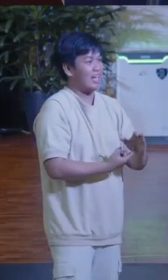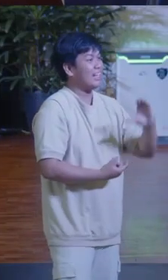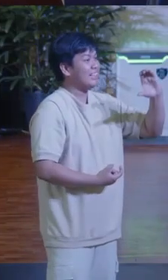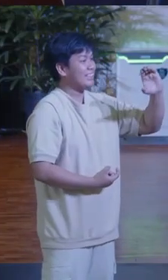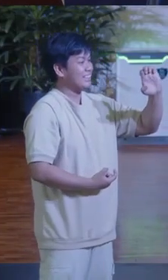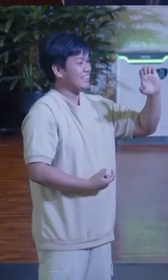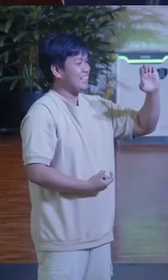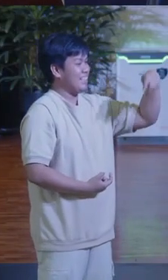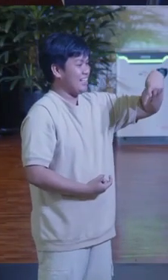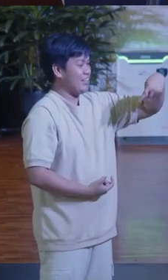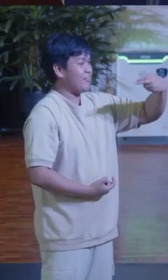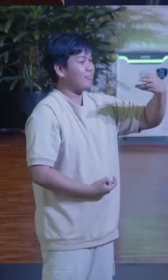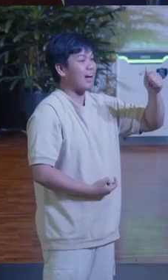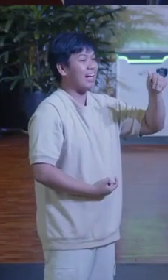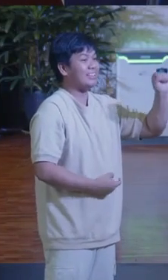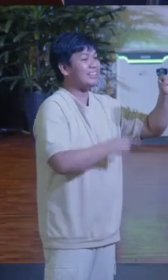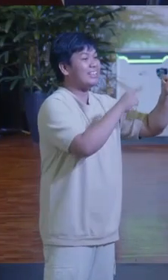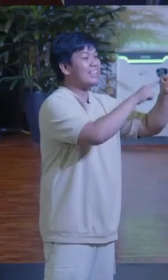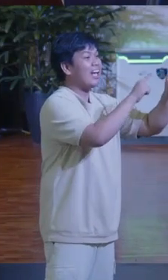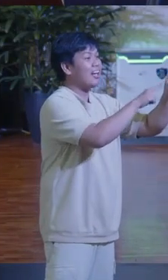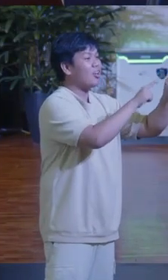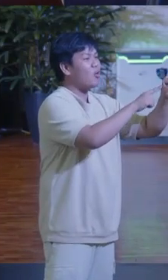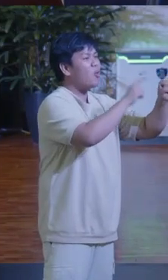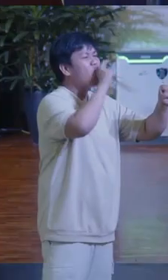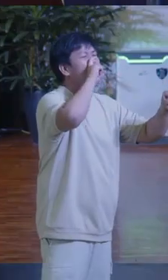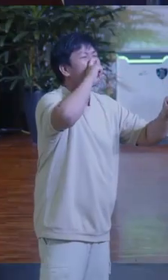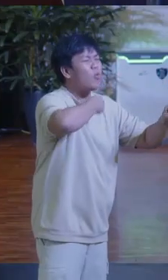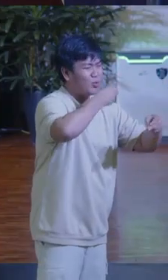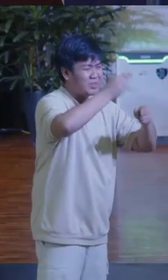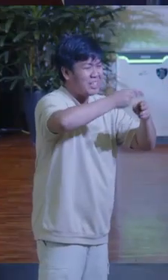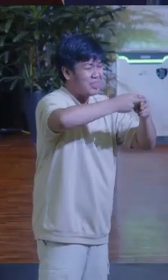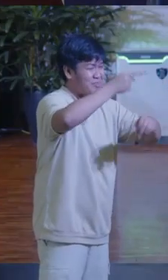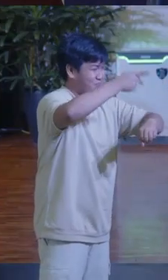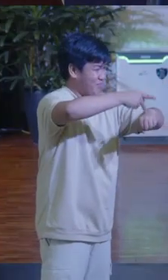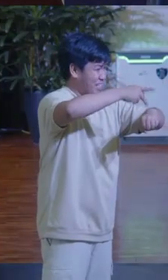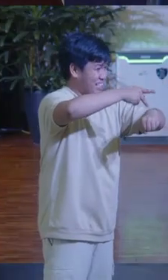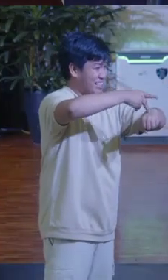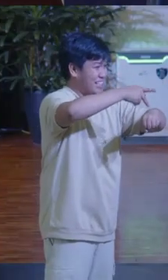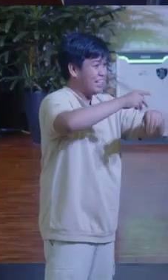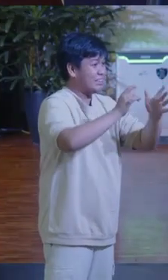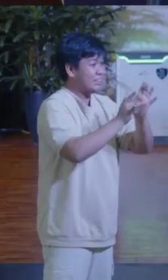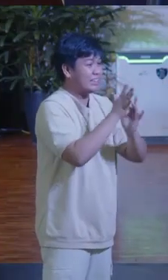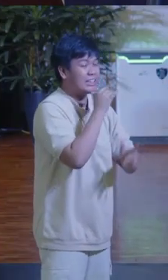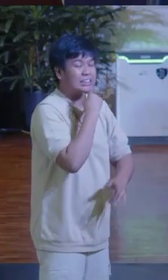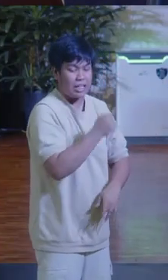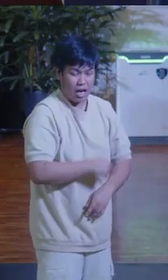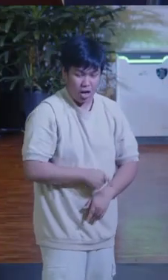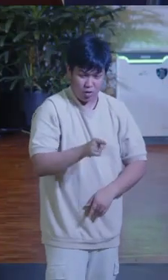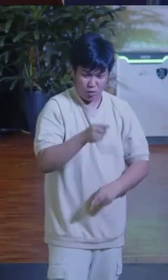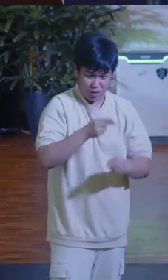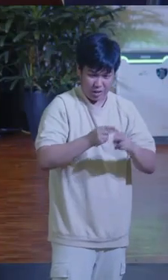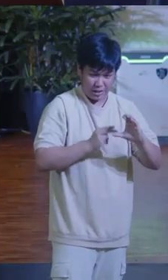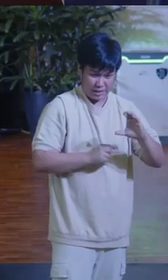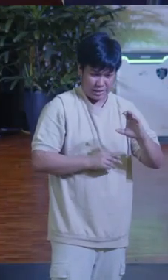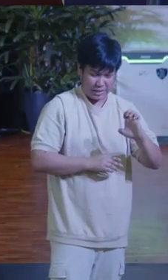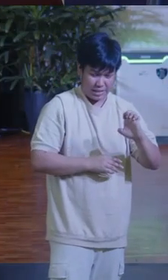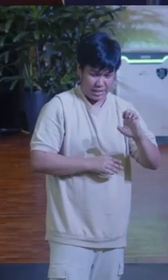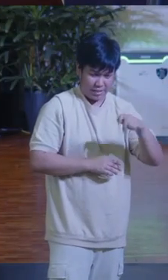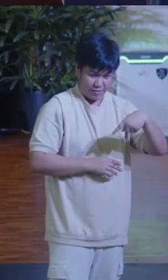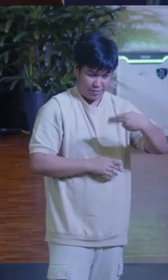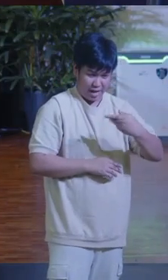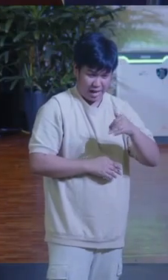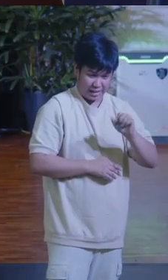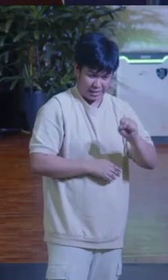Aramaic. No? Yung Peter po, Petras, ay Greek.